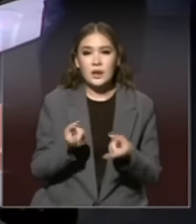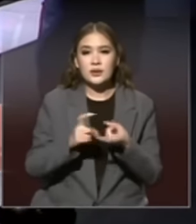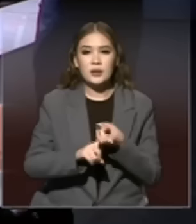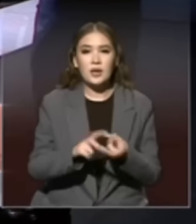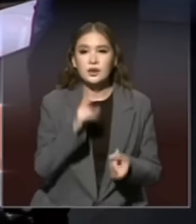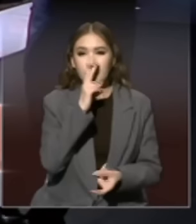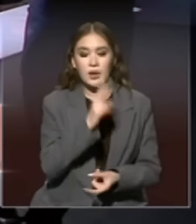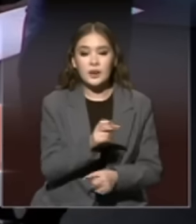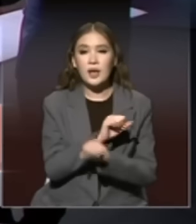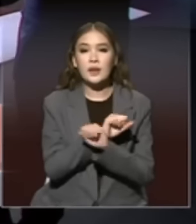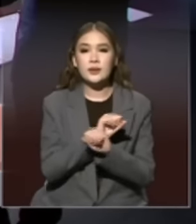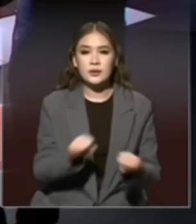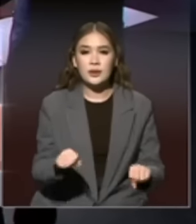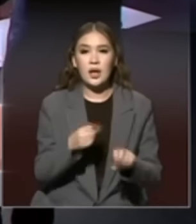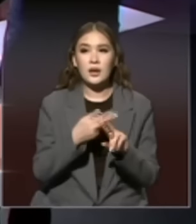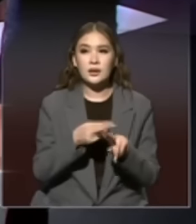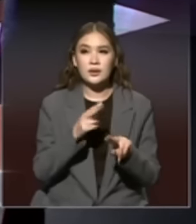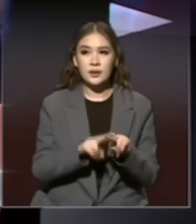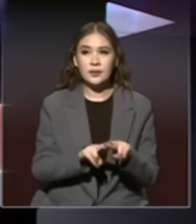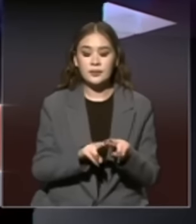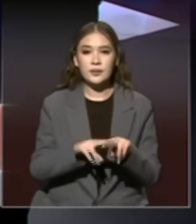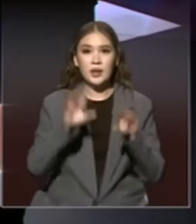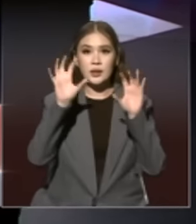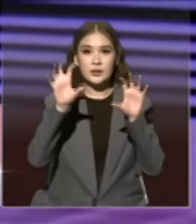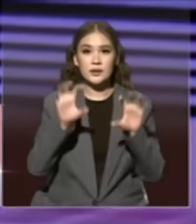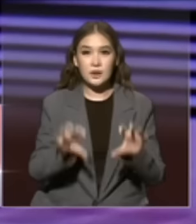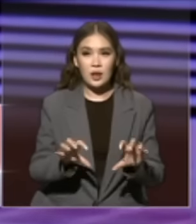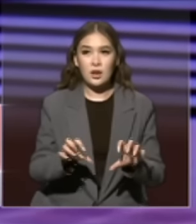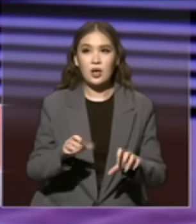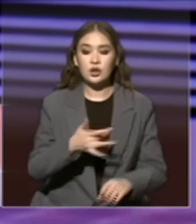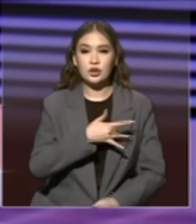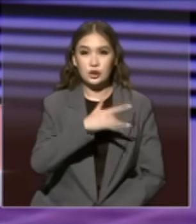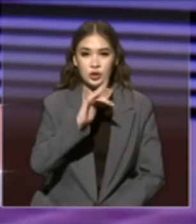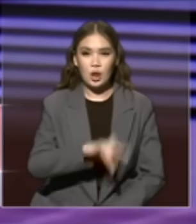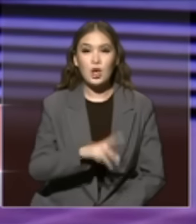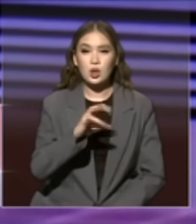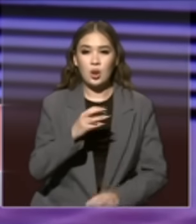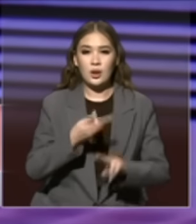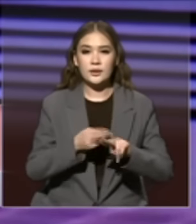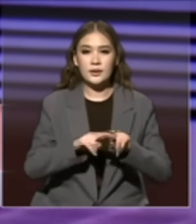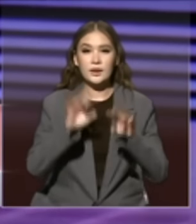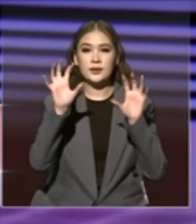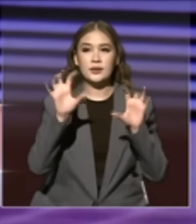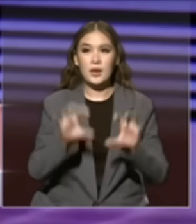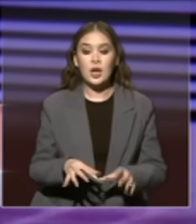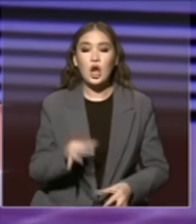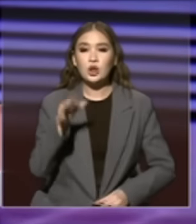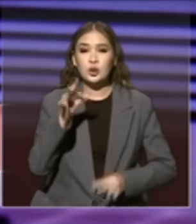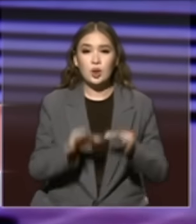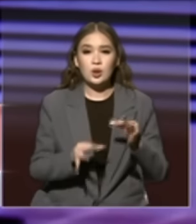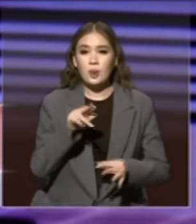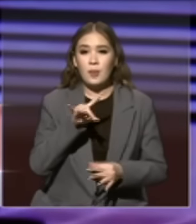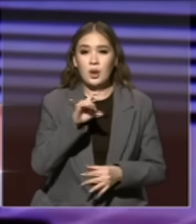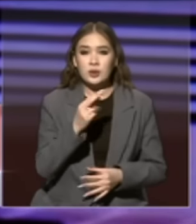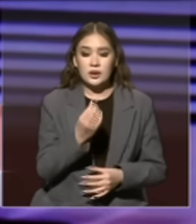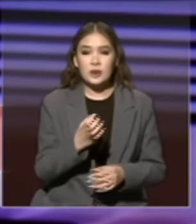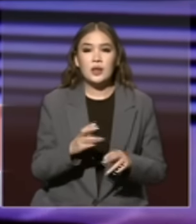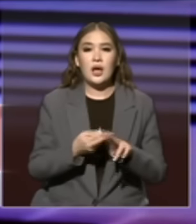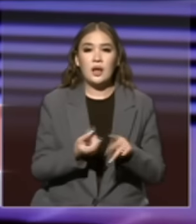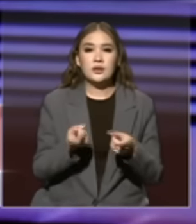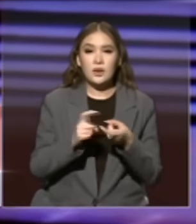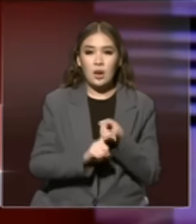керек. Ежелгі римдіктер айтқан, заң қатал, бірақ ол заң дейді. Біз сот процесіне қылмыстық іс